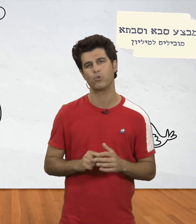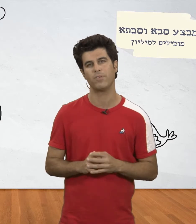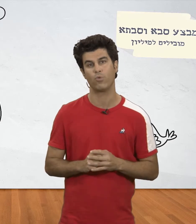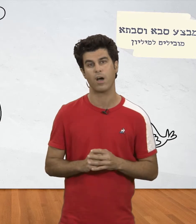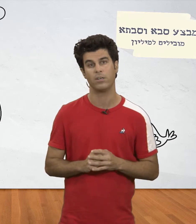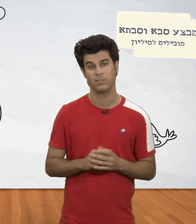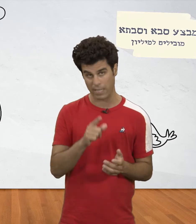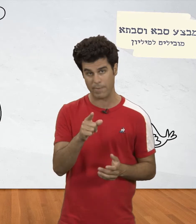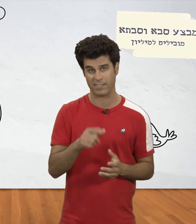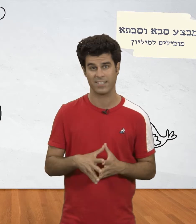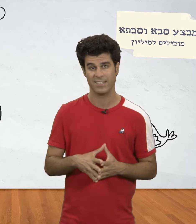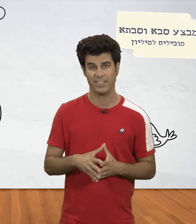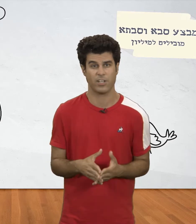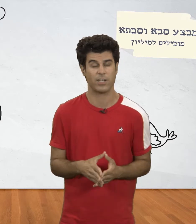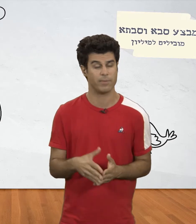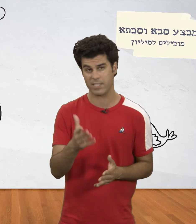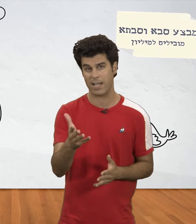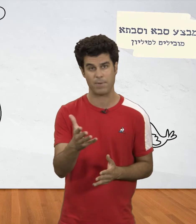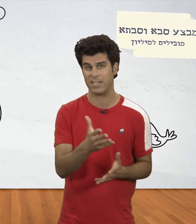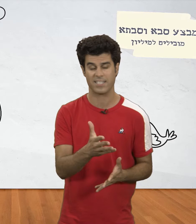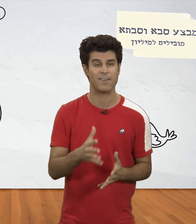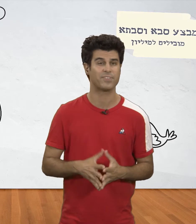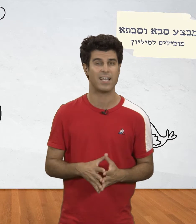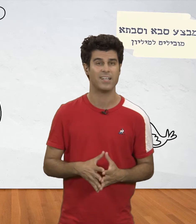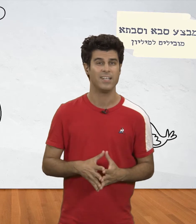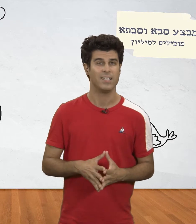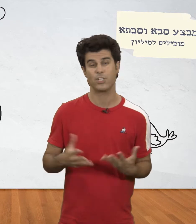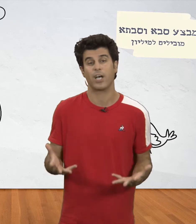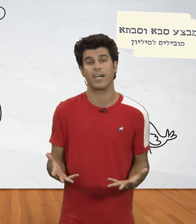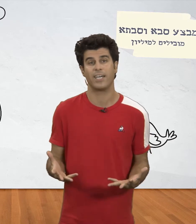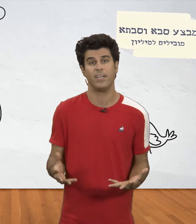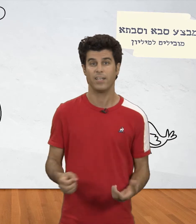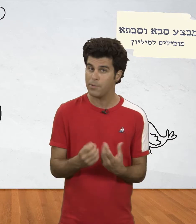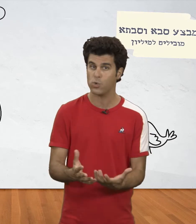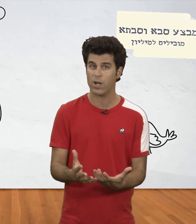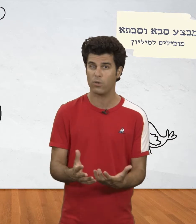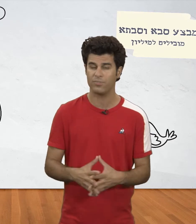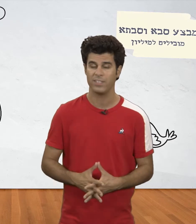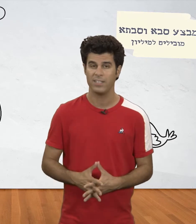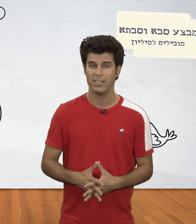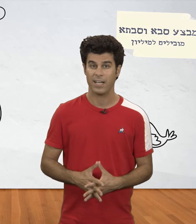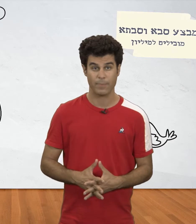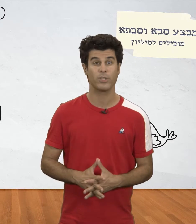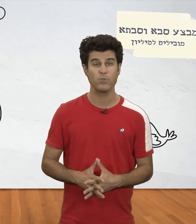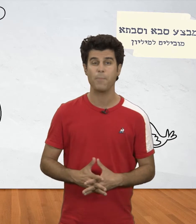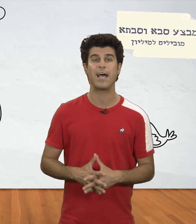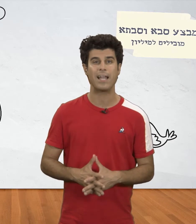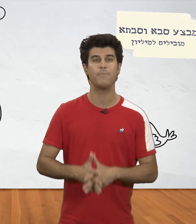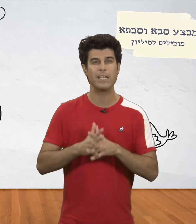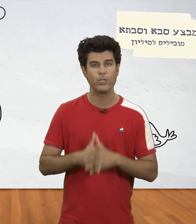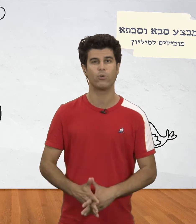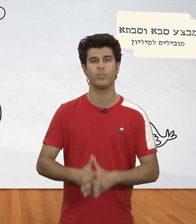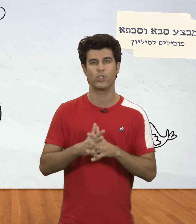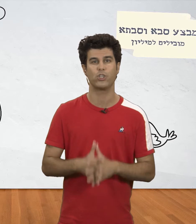עם מישהו מבוגר, את האמת, התקשרתם לסבא, לסבתא, לשכן, למישהו קרוב? אתם יודעים